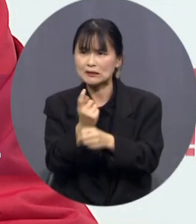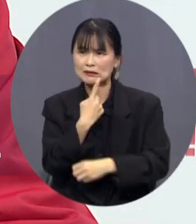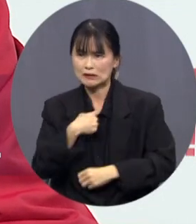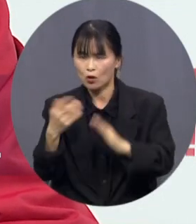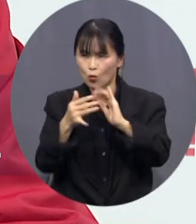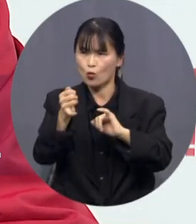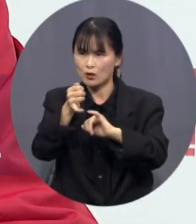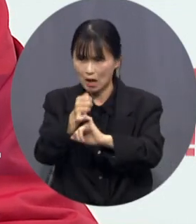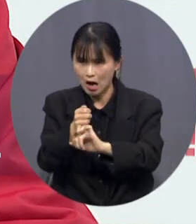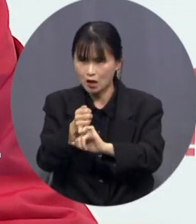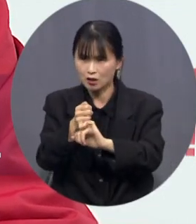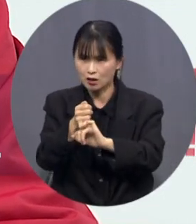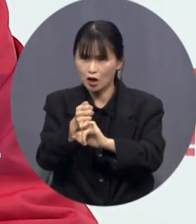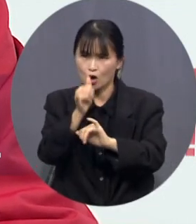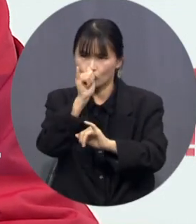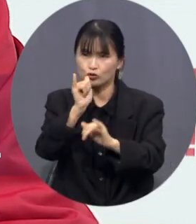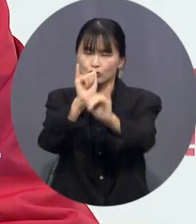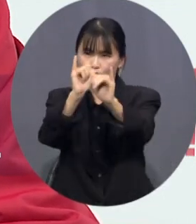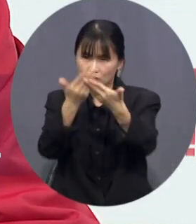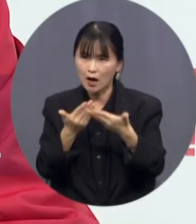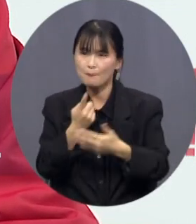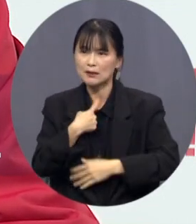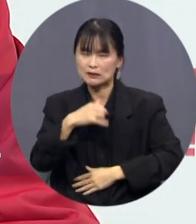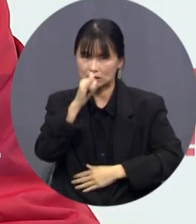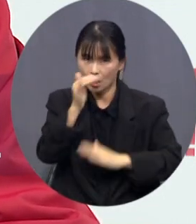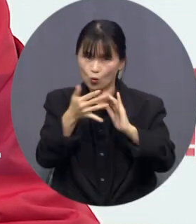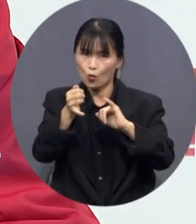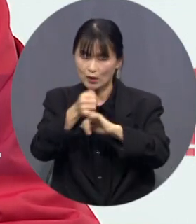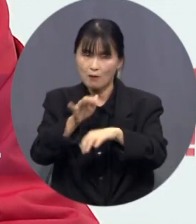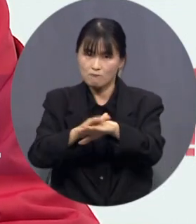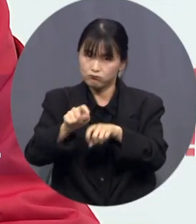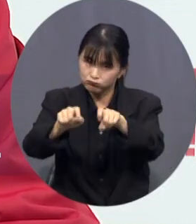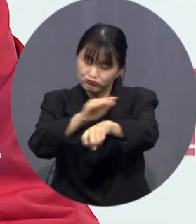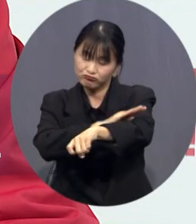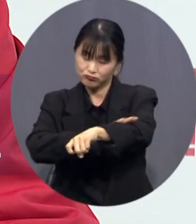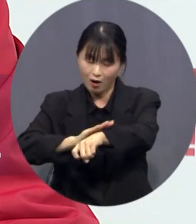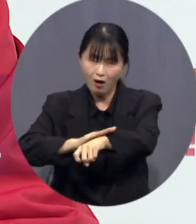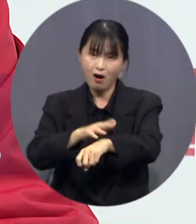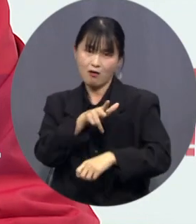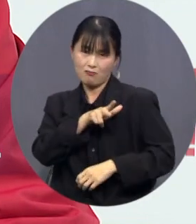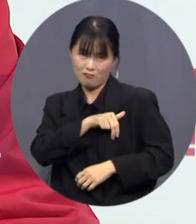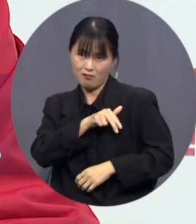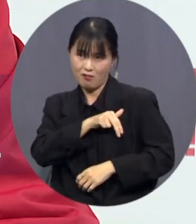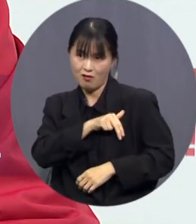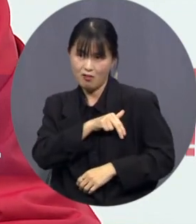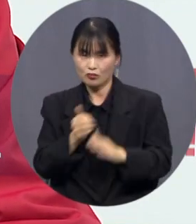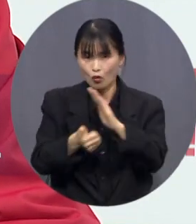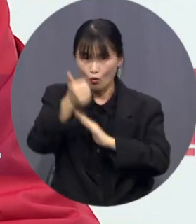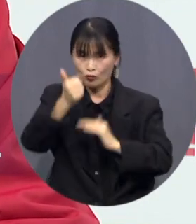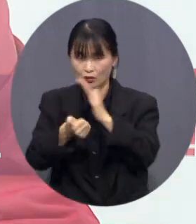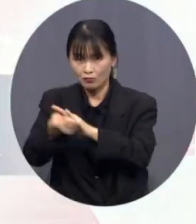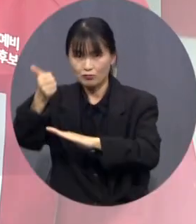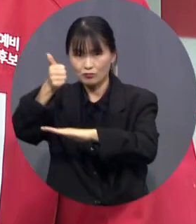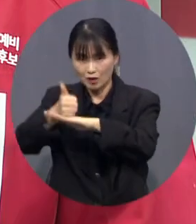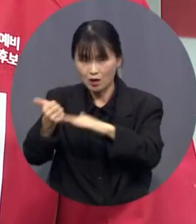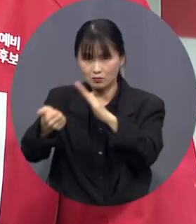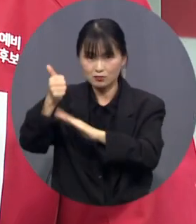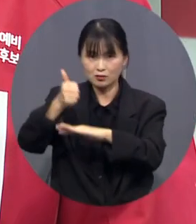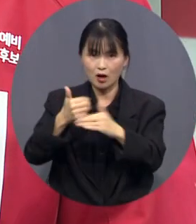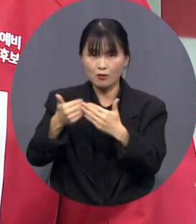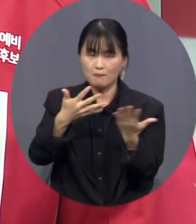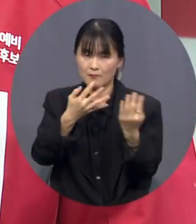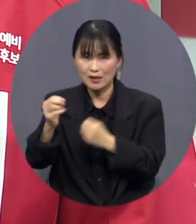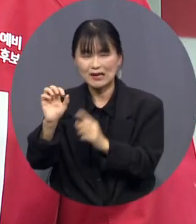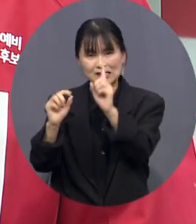우수상을 받을 정도로 공약 기 약속을 많이 지켰던 의원이기도 하고 그리고 성과를 많이 내봤습니다이